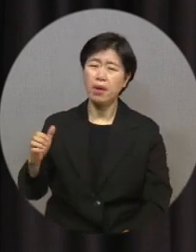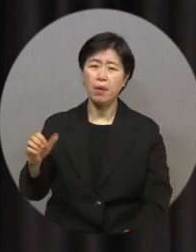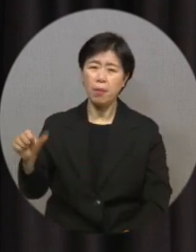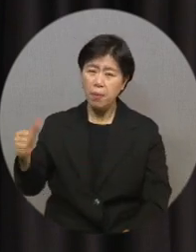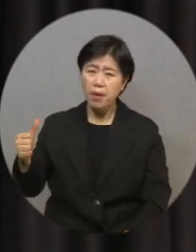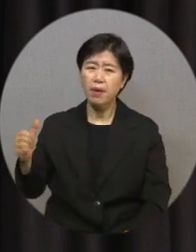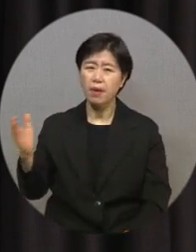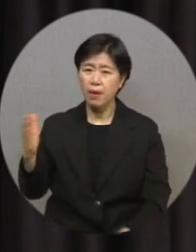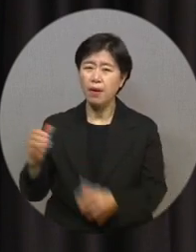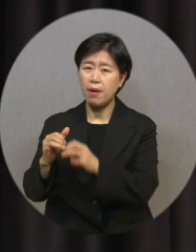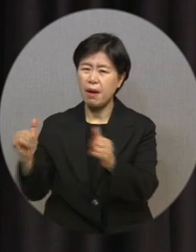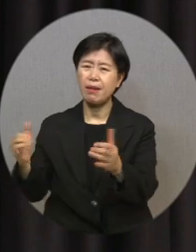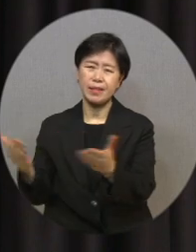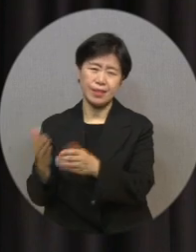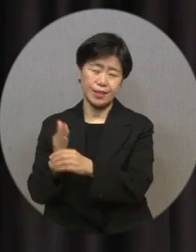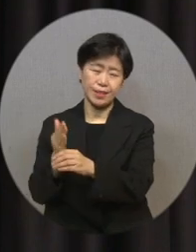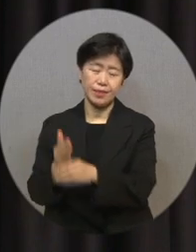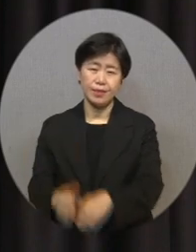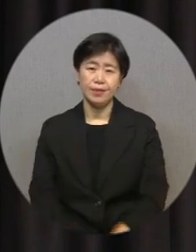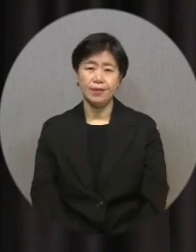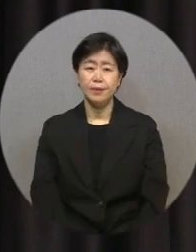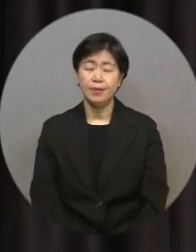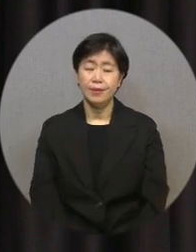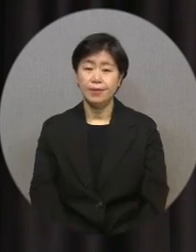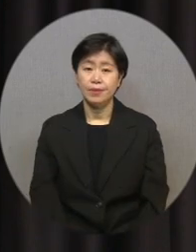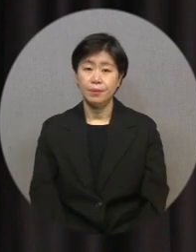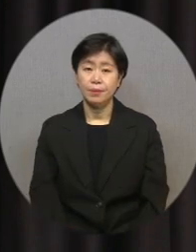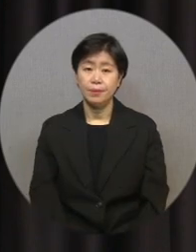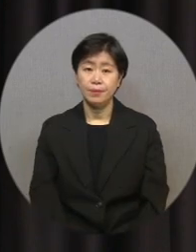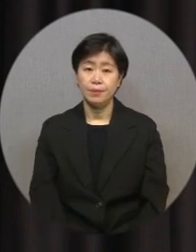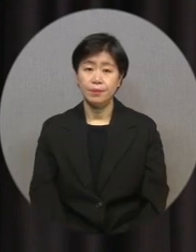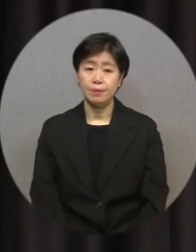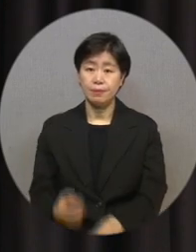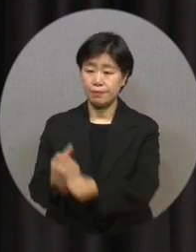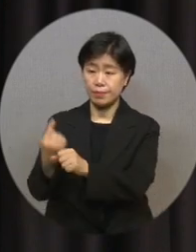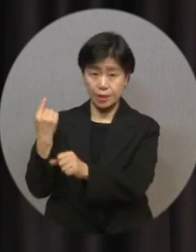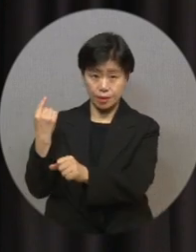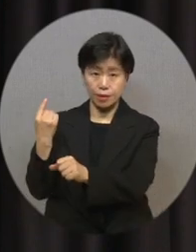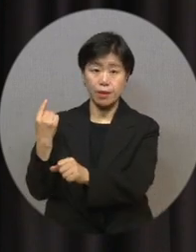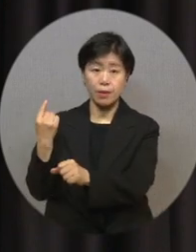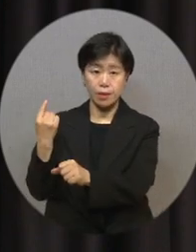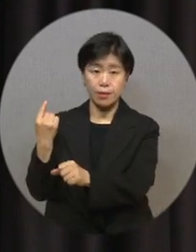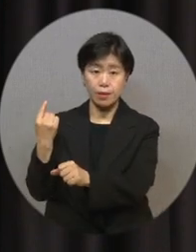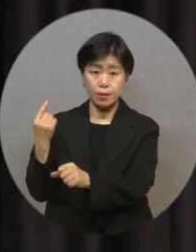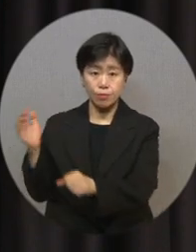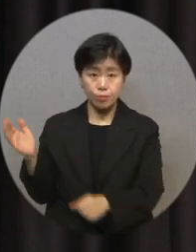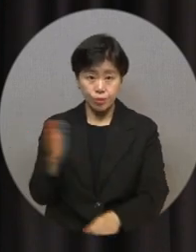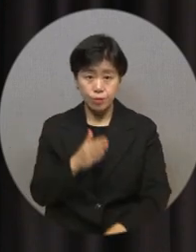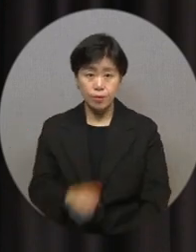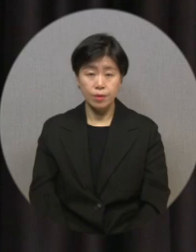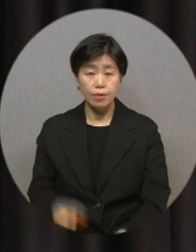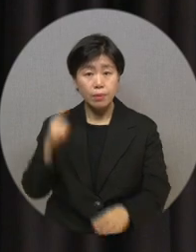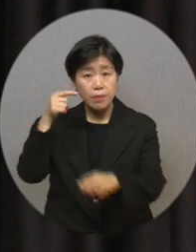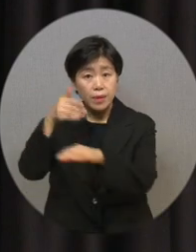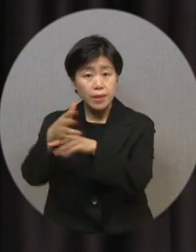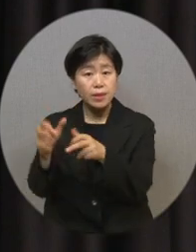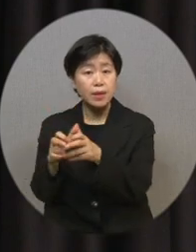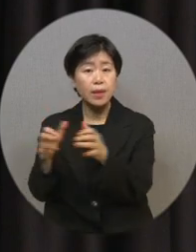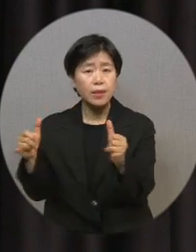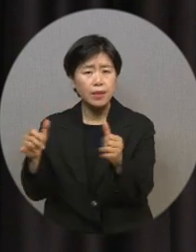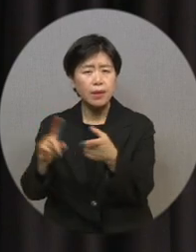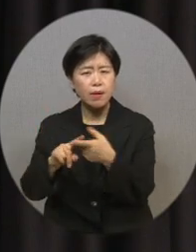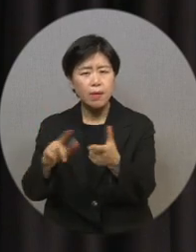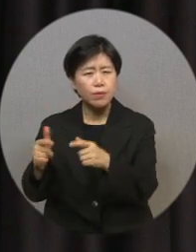배 정도 늘어났고요 그리고 이제 작년부터 최중증 그러니까 그 발달 장애인에 대한 이슈가 계속